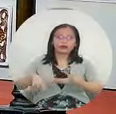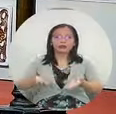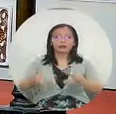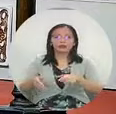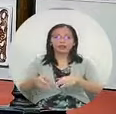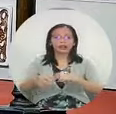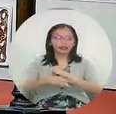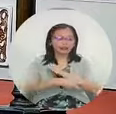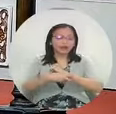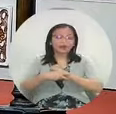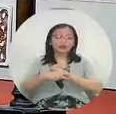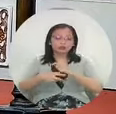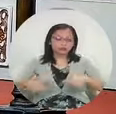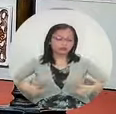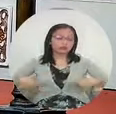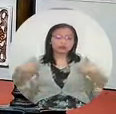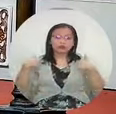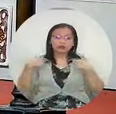Mauna.